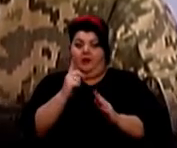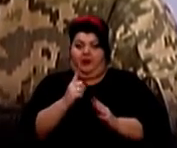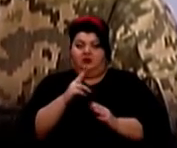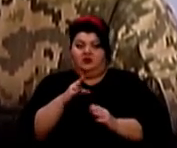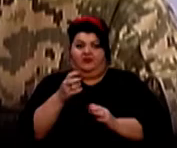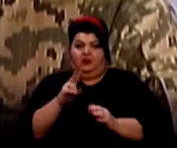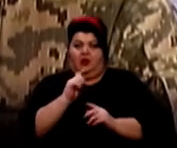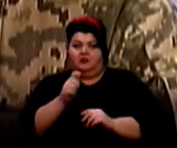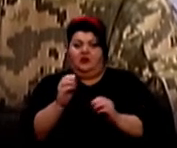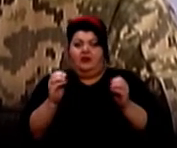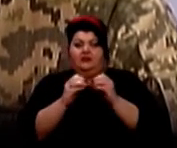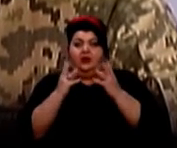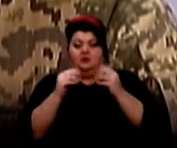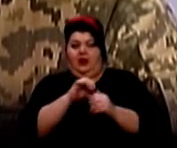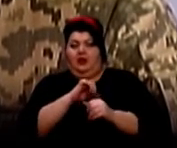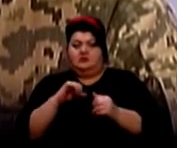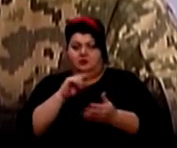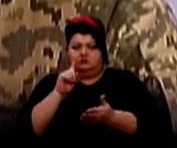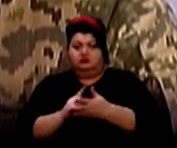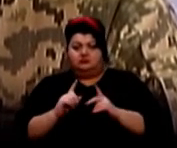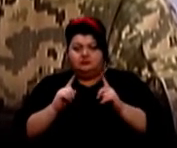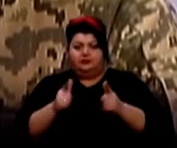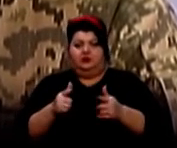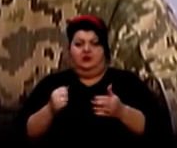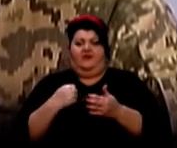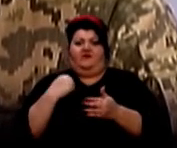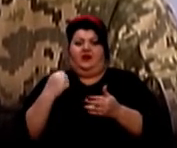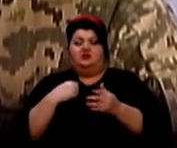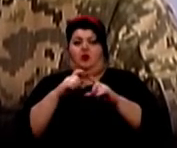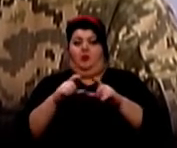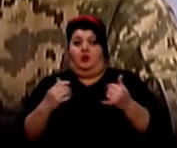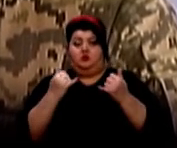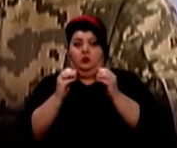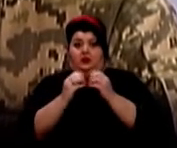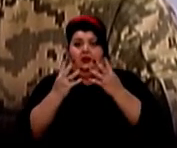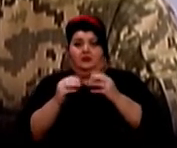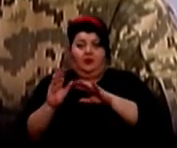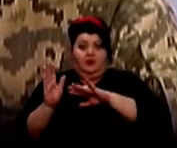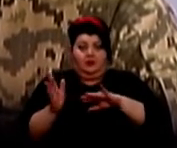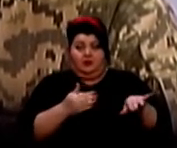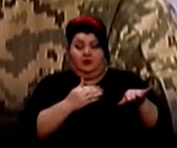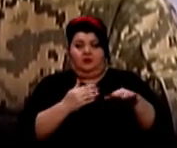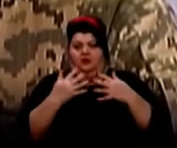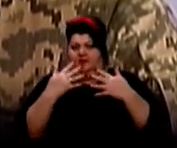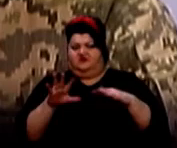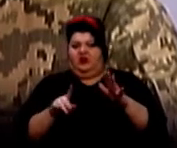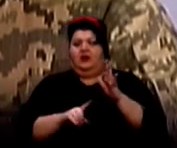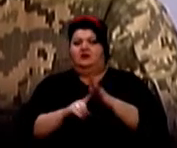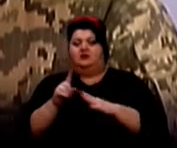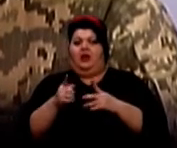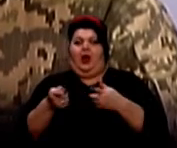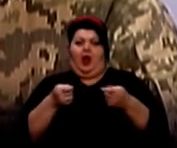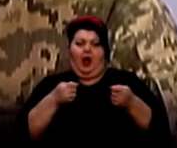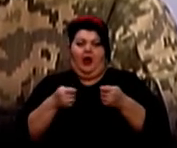дається 10 днів на самостійне прибуття. Сьогодні 10 днів істікає, після цього вже настає певна